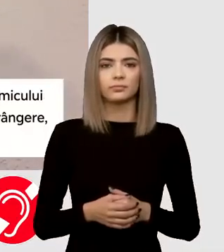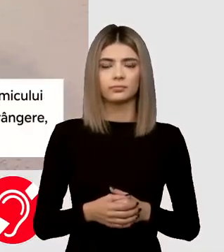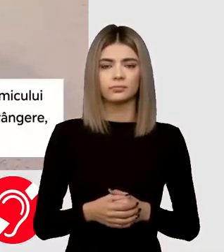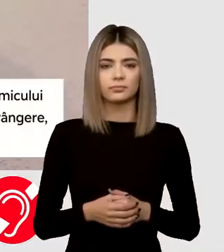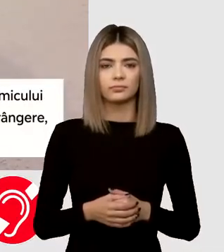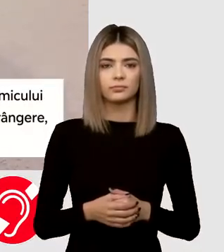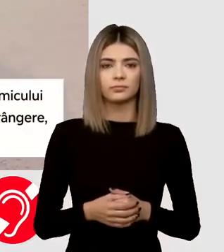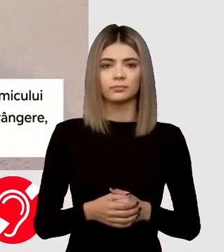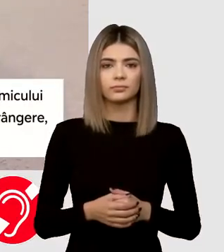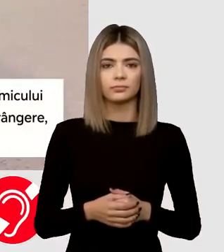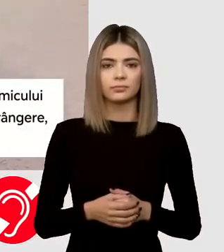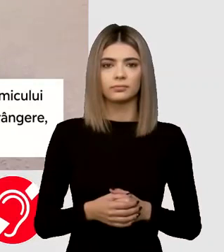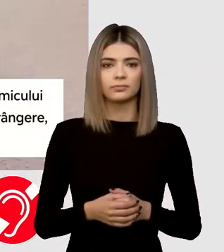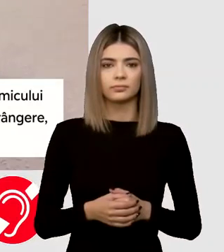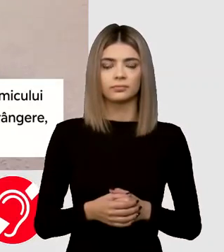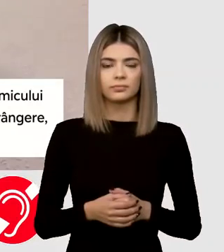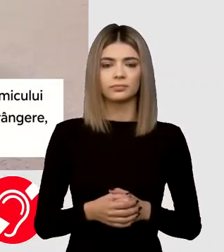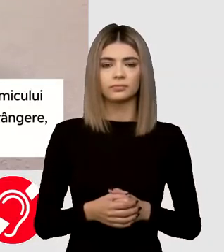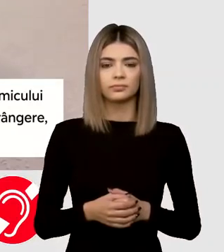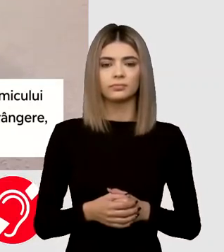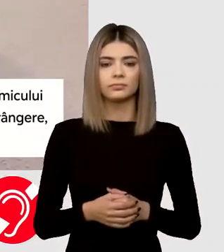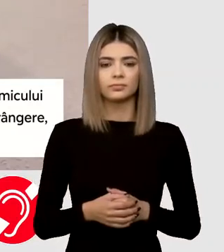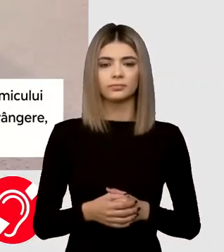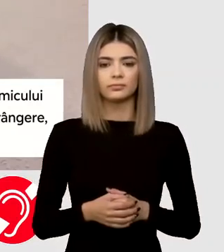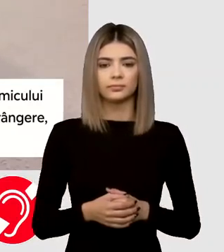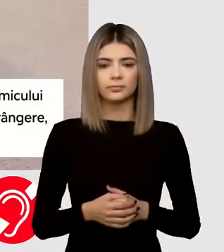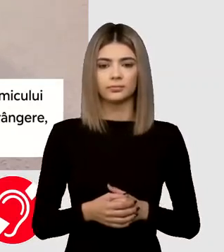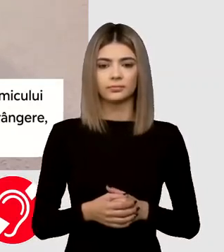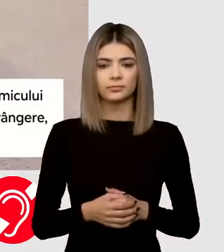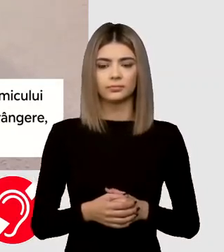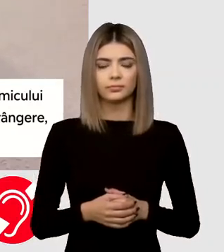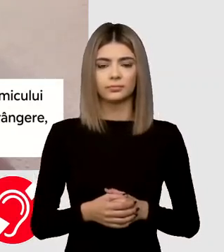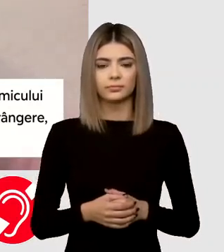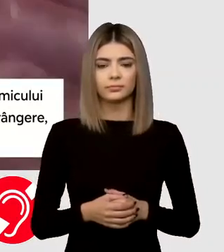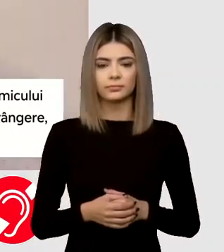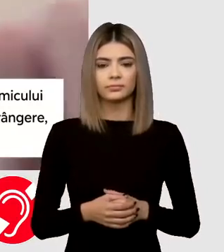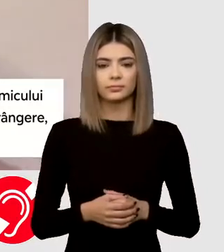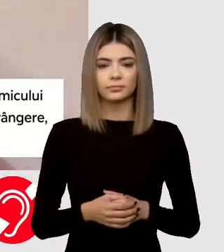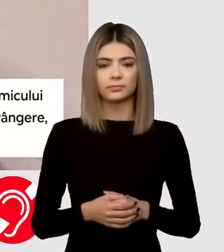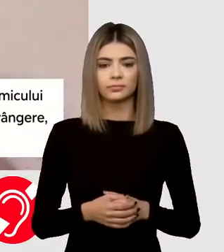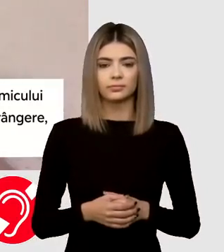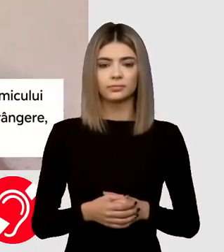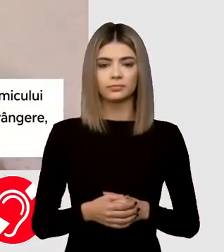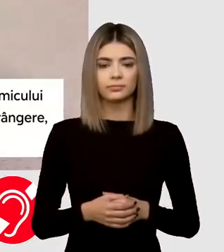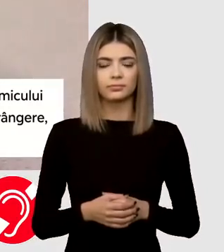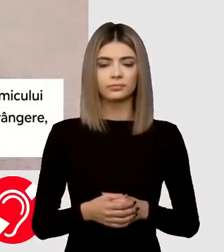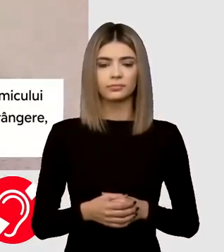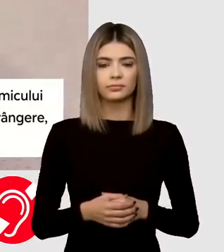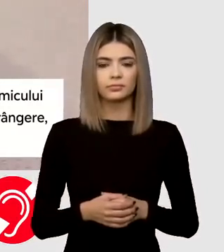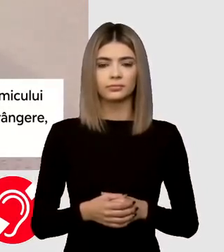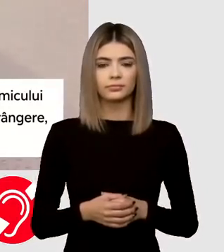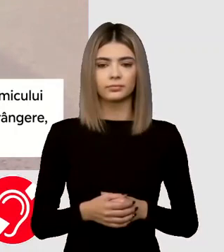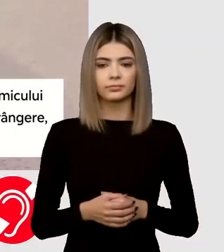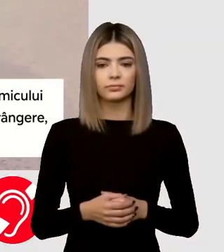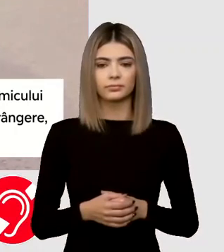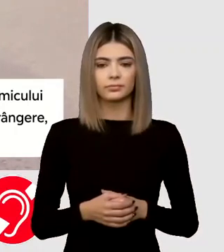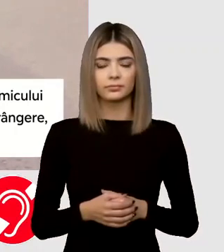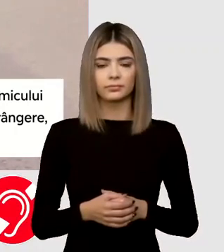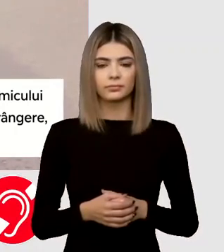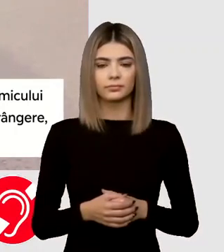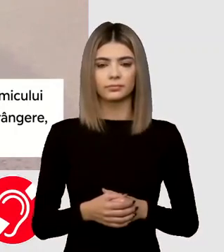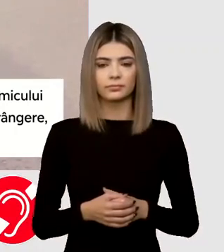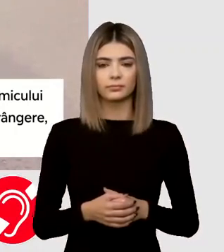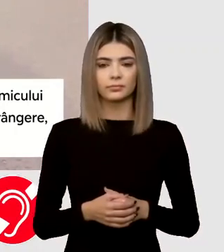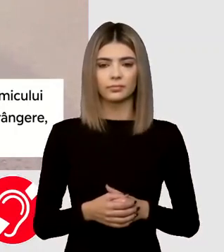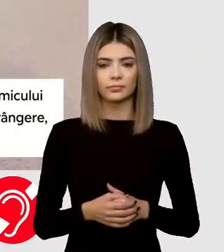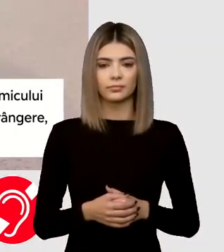незалежності, територіальної цілісності, інтеграції з цивілізованим світом і соціального розвитку. Шлях